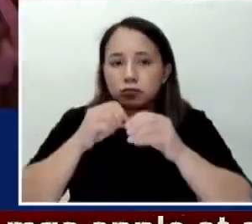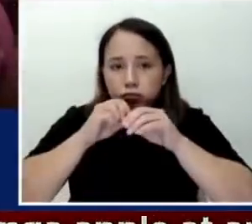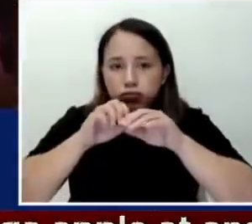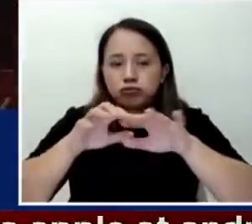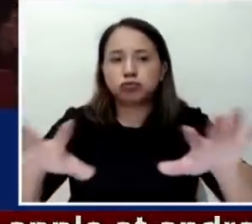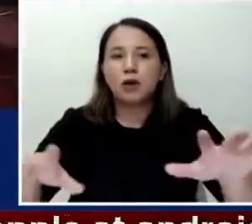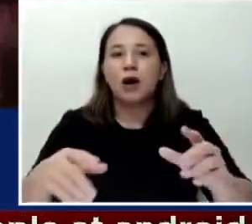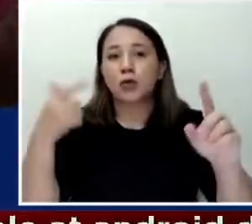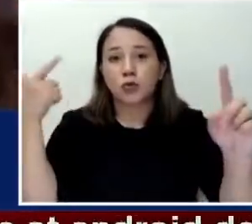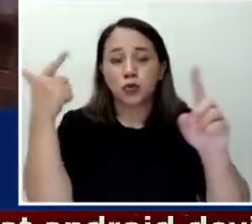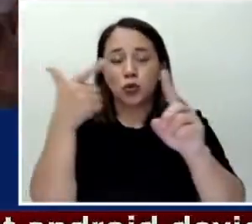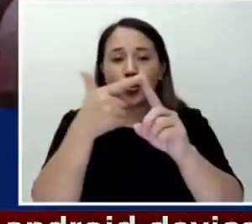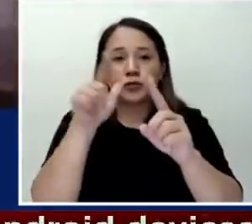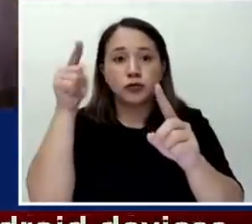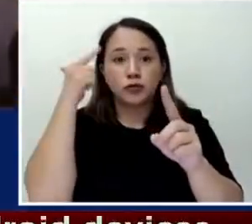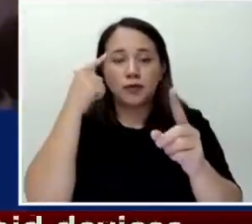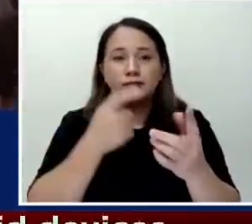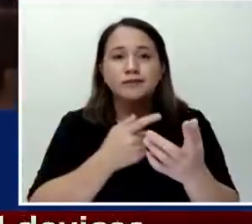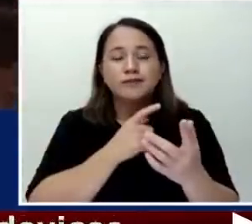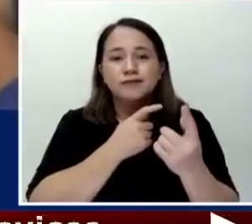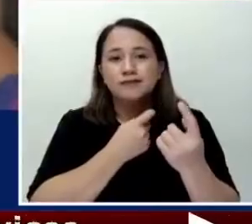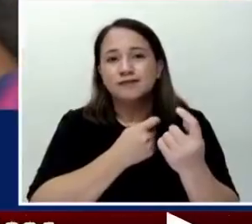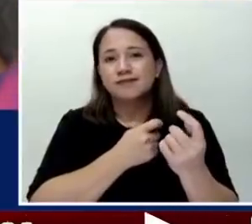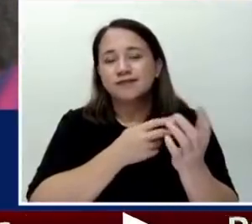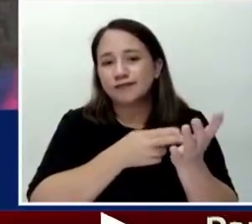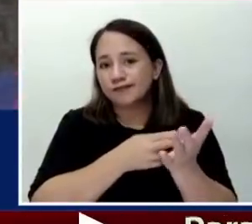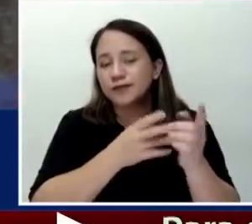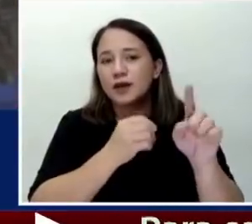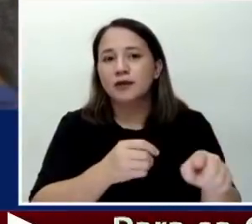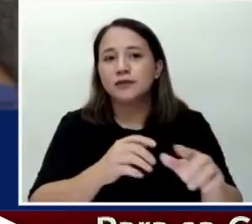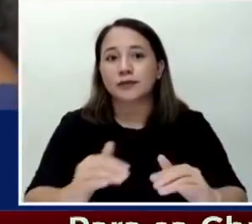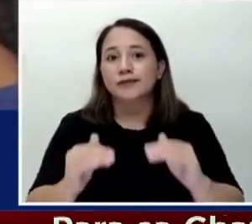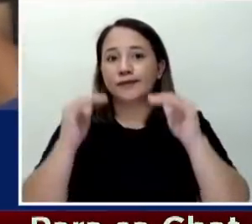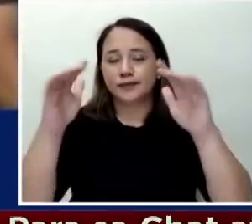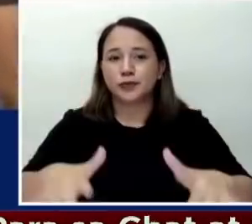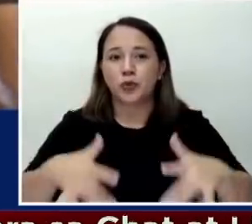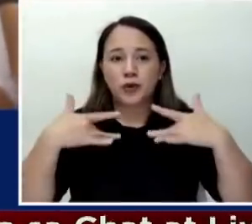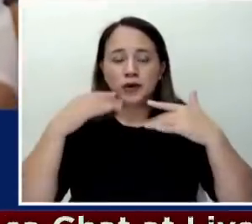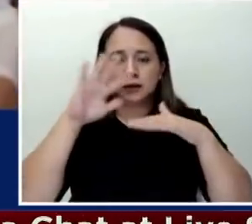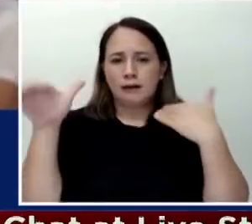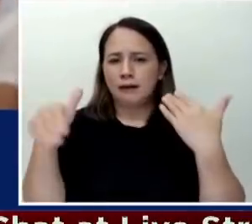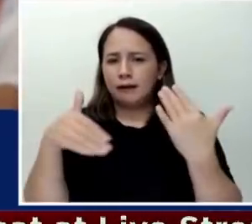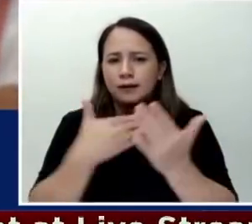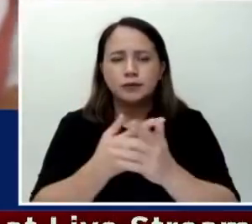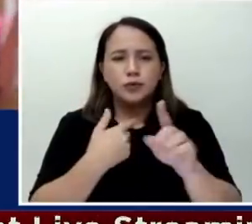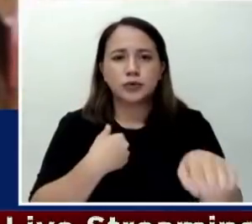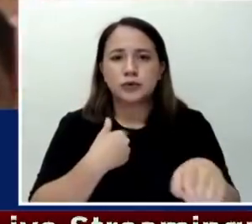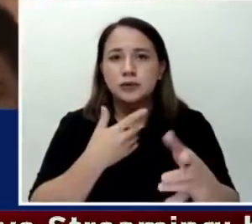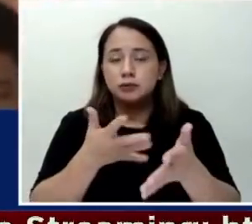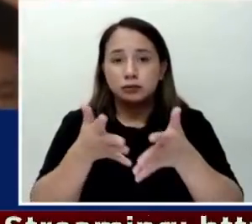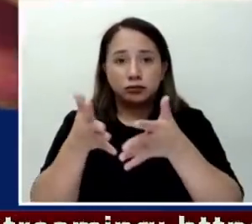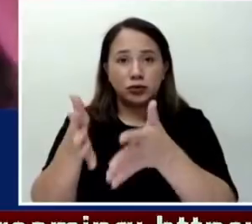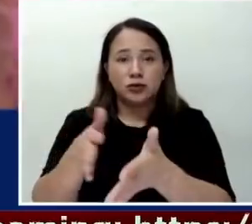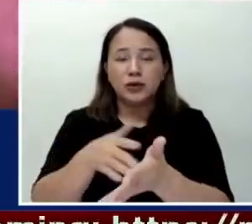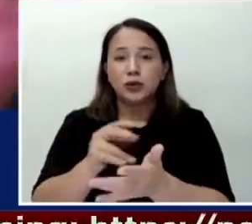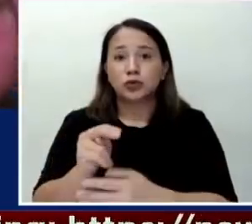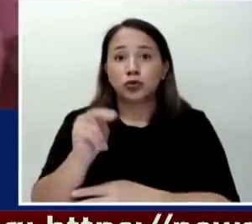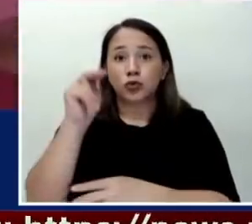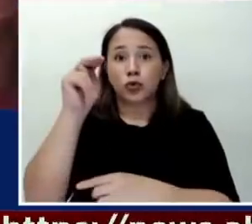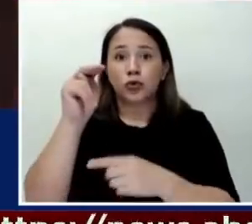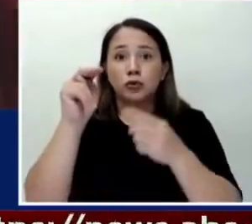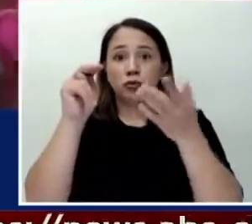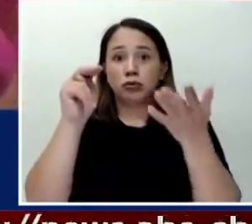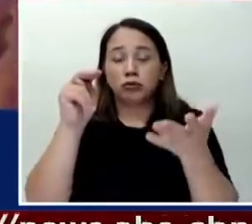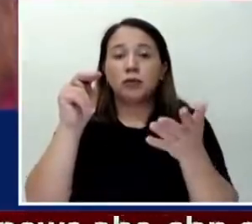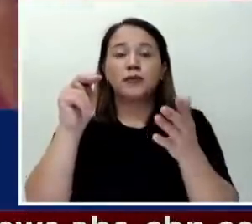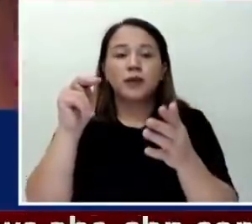platapormang gobyernong tapat, angat buhay lahat. Sinabi rin niyang hindi niya palalampasin ang potensyal ng Northern Mindanao na tahanan